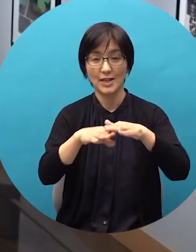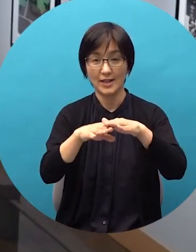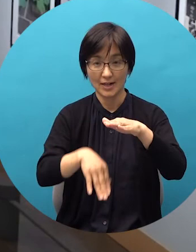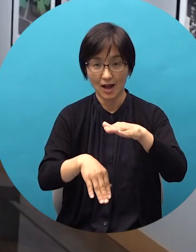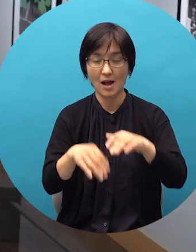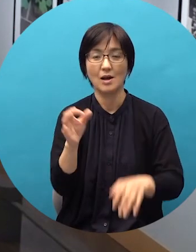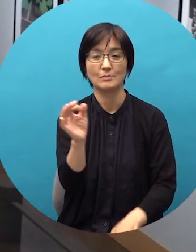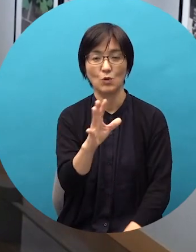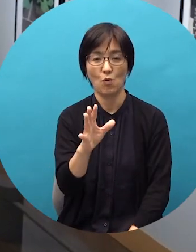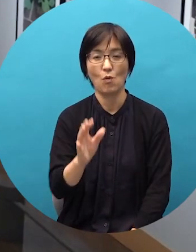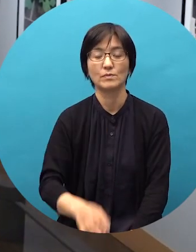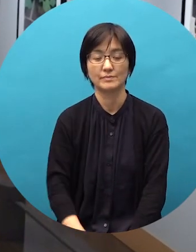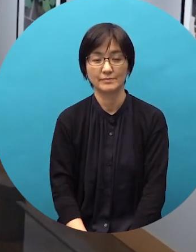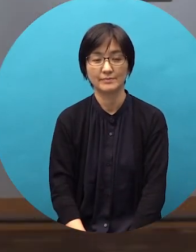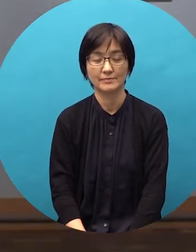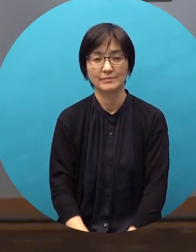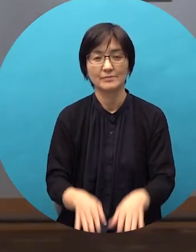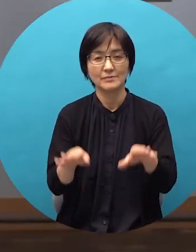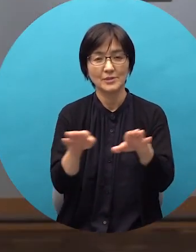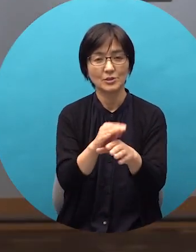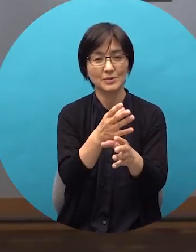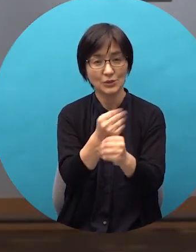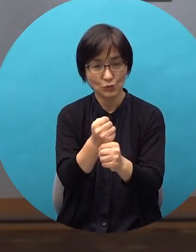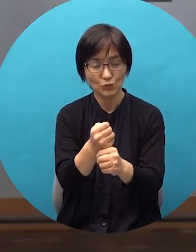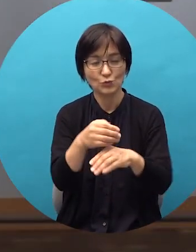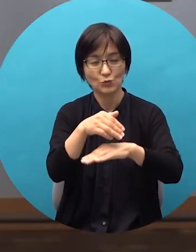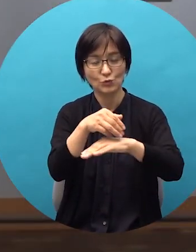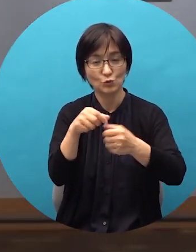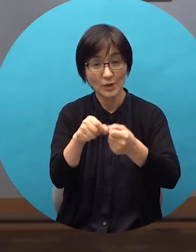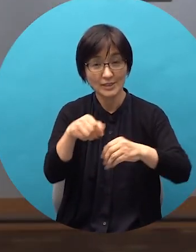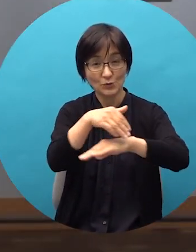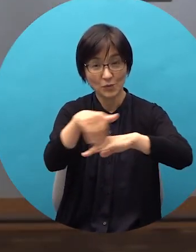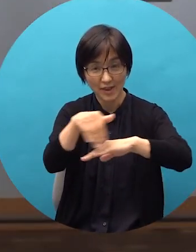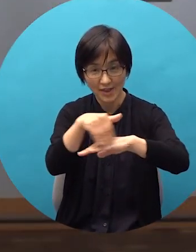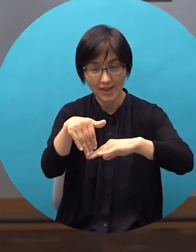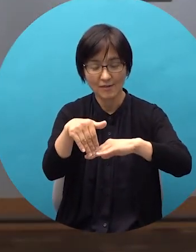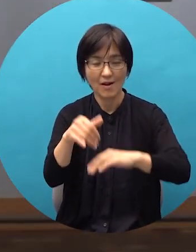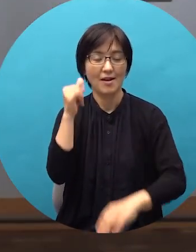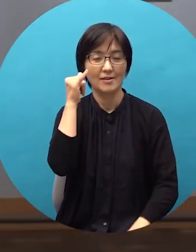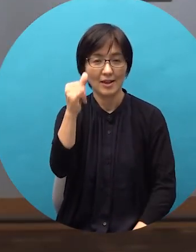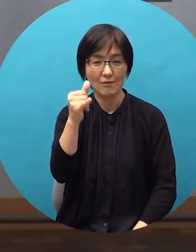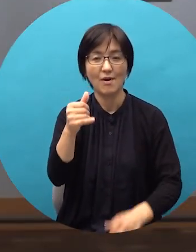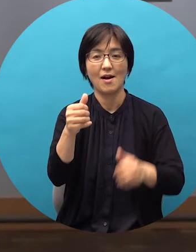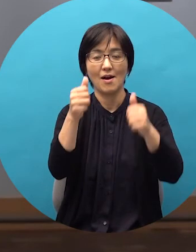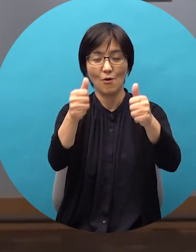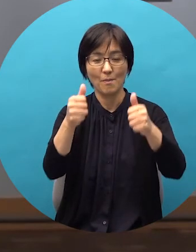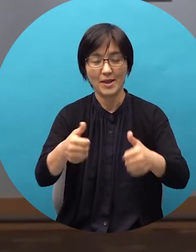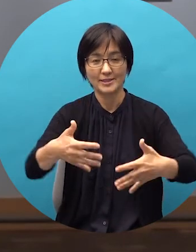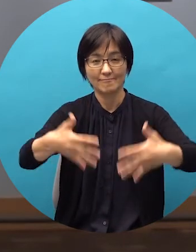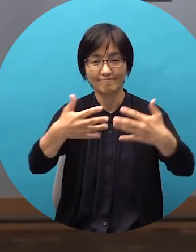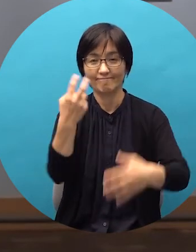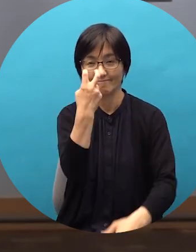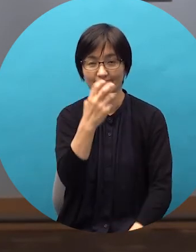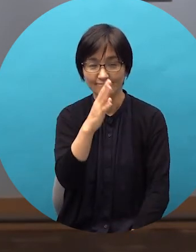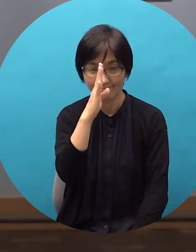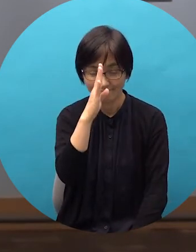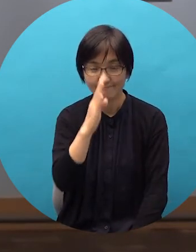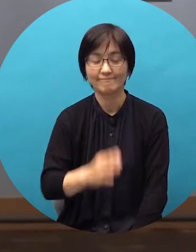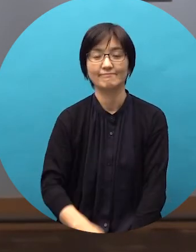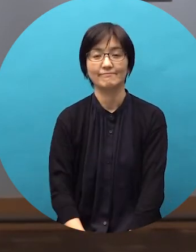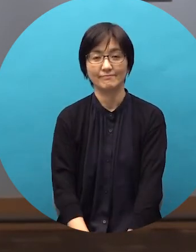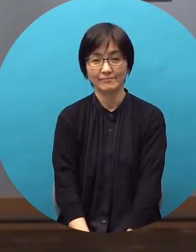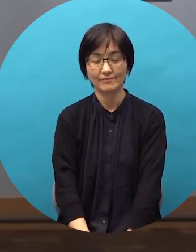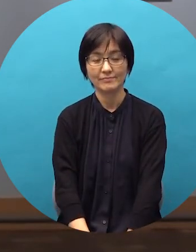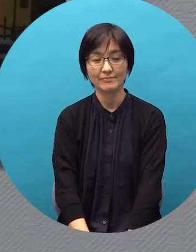生以下は無料です。休館日など詳しい日程については電話またはホームページでご確